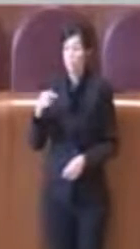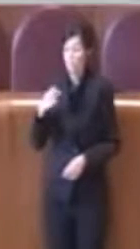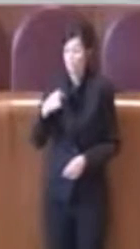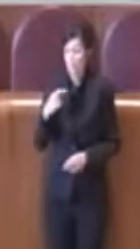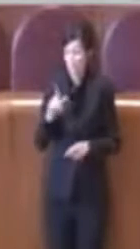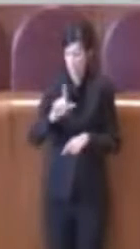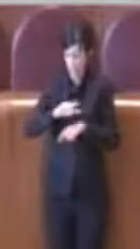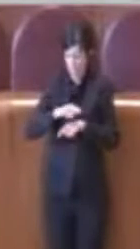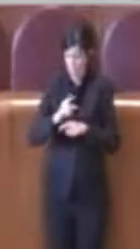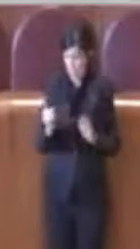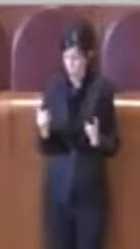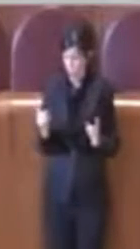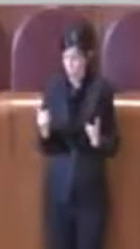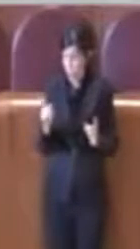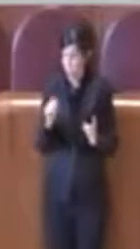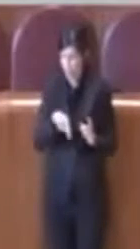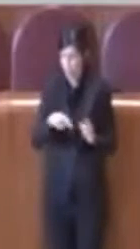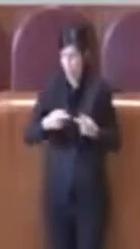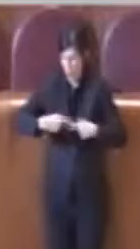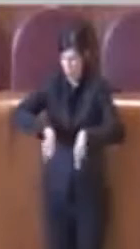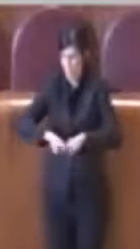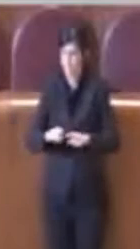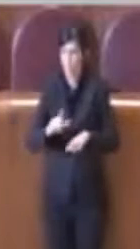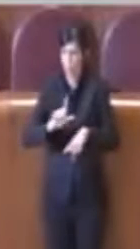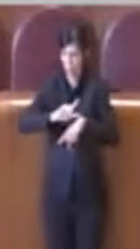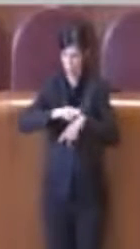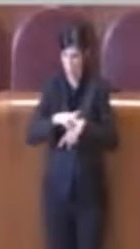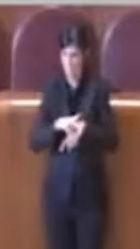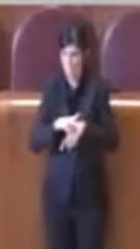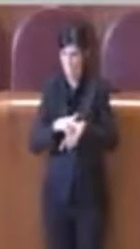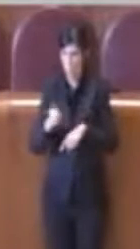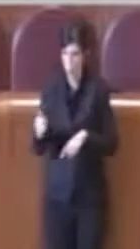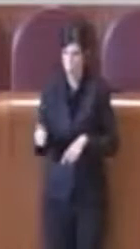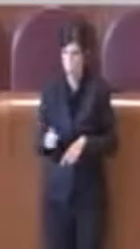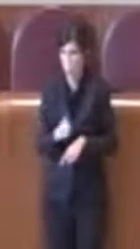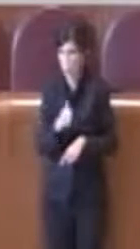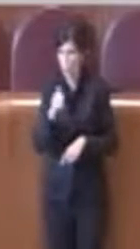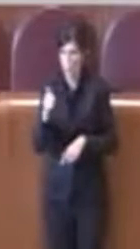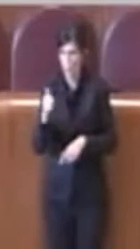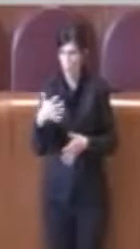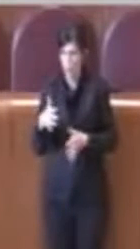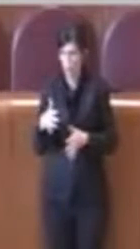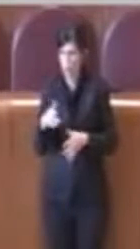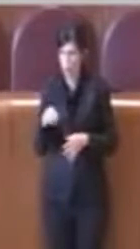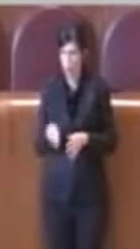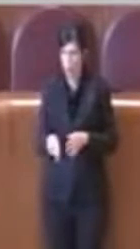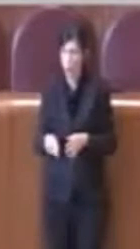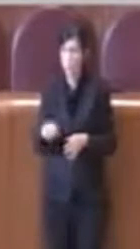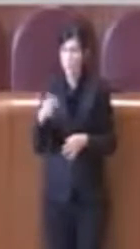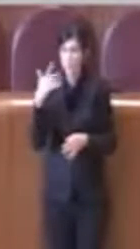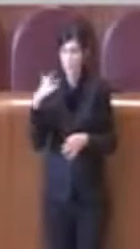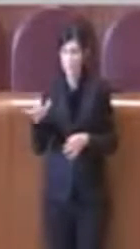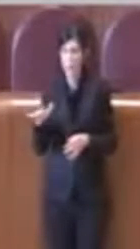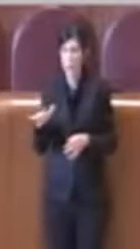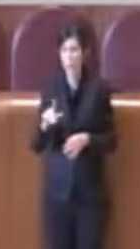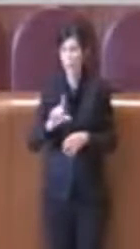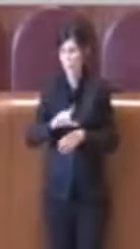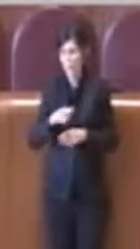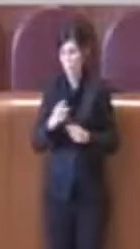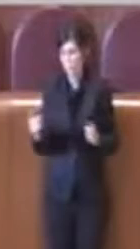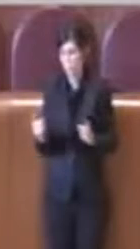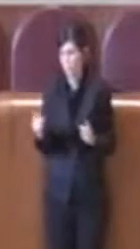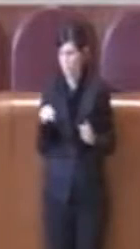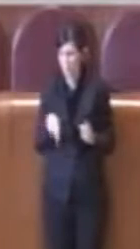rimane in questa consiliatura è all'incirca un anno e sappiamo che i tempi per le approvazioni dei programmi urbanistici